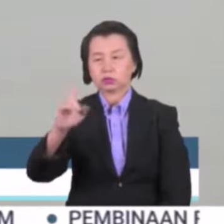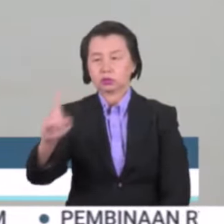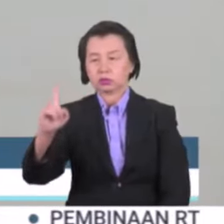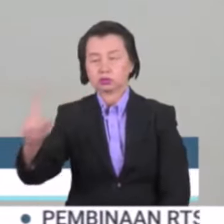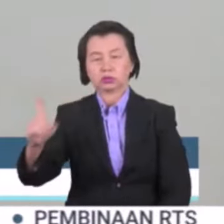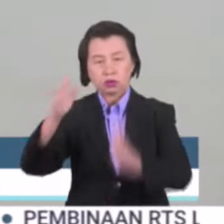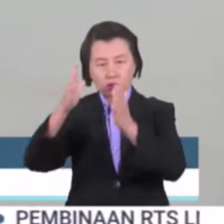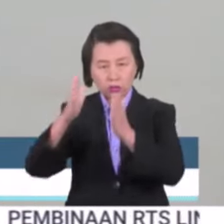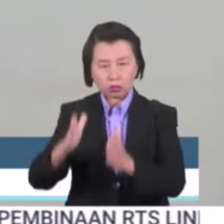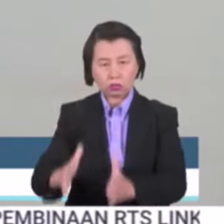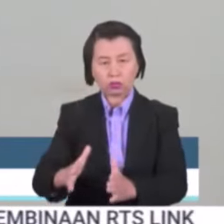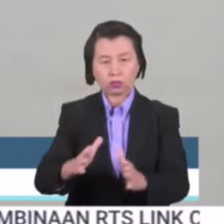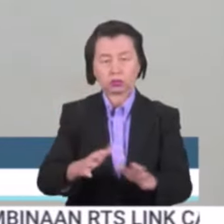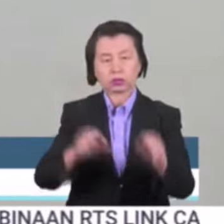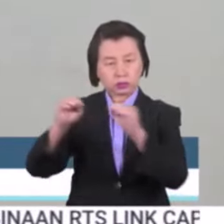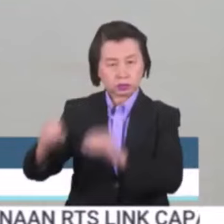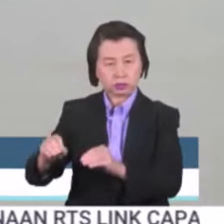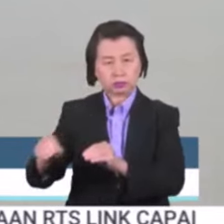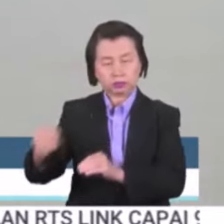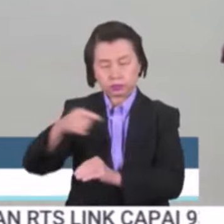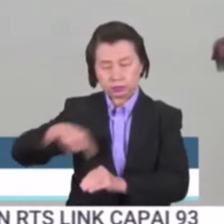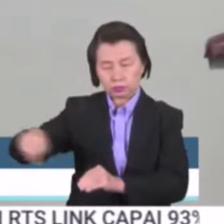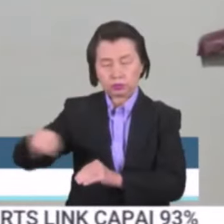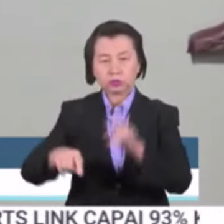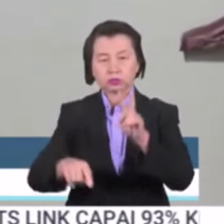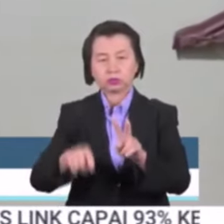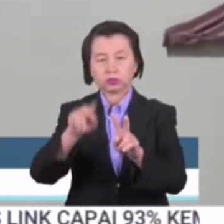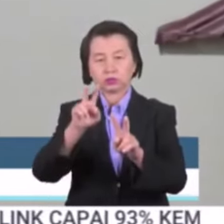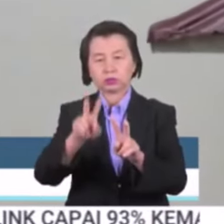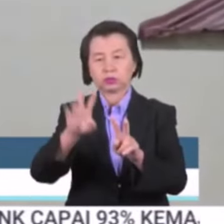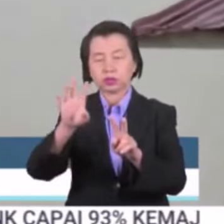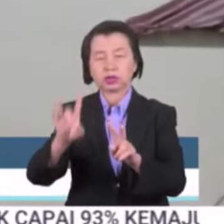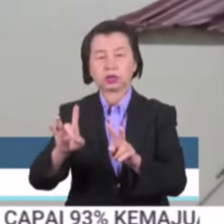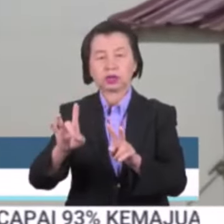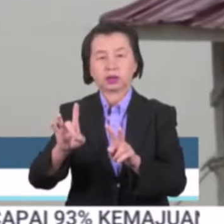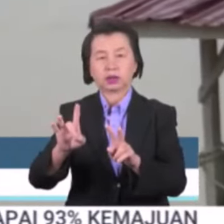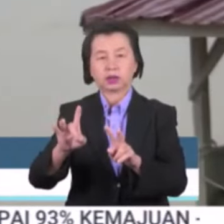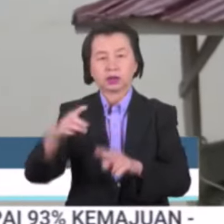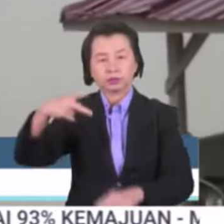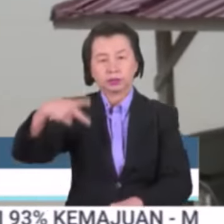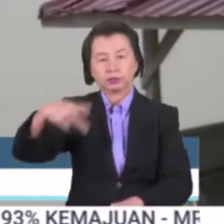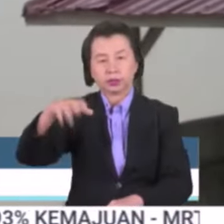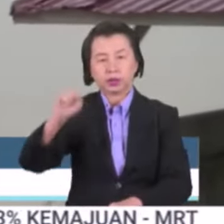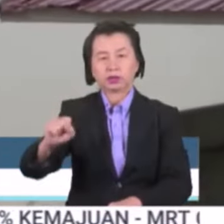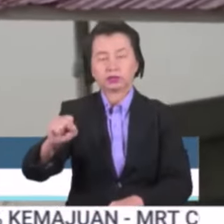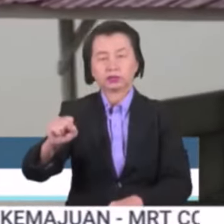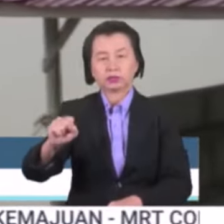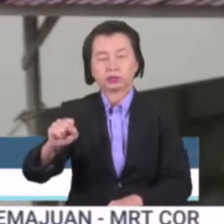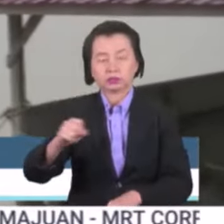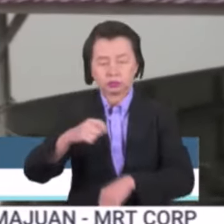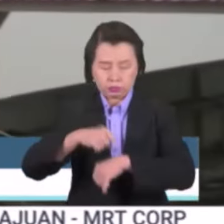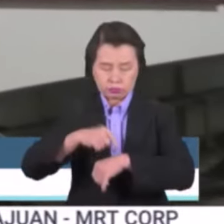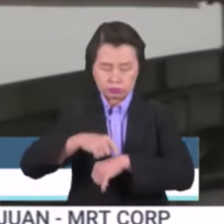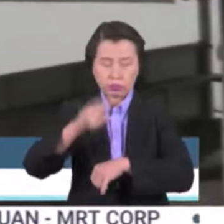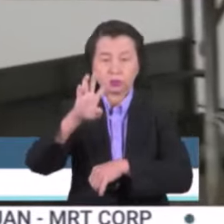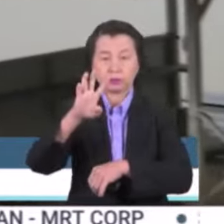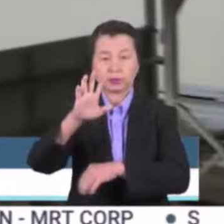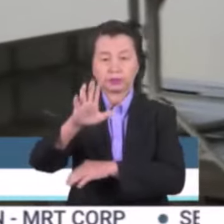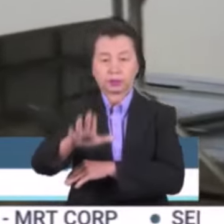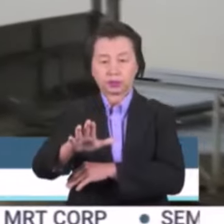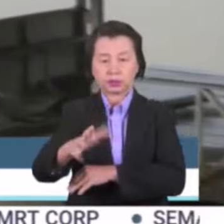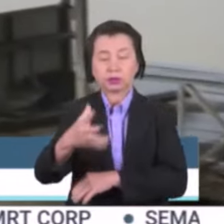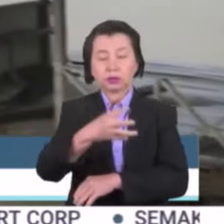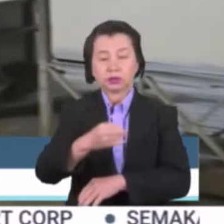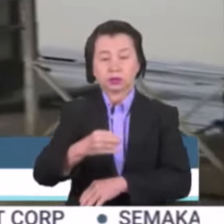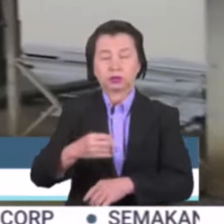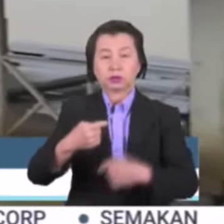22,511 orang yang ditempatkan di 228 PPS setakat 4 petang tadi.